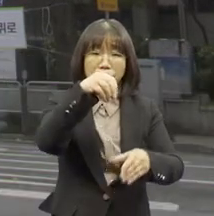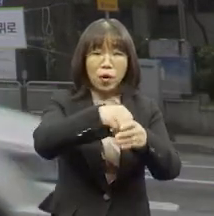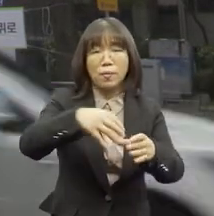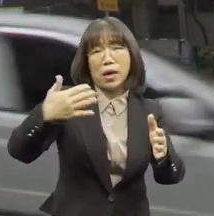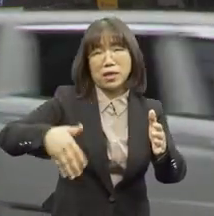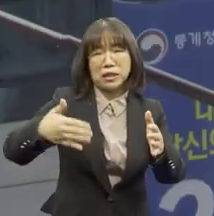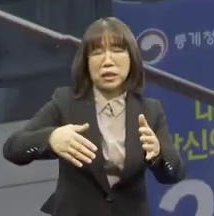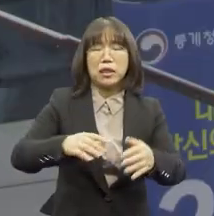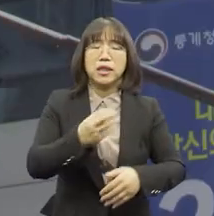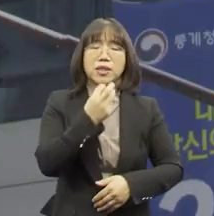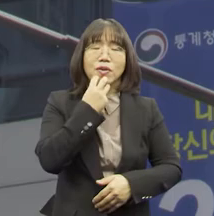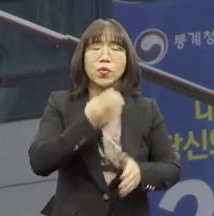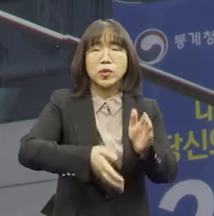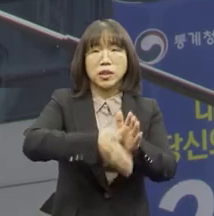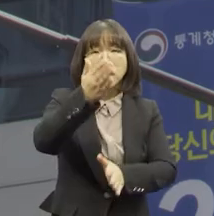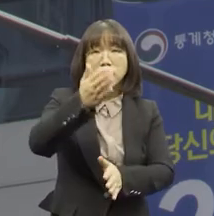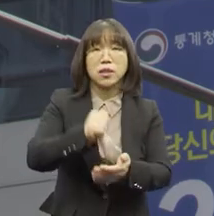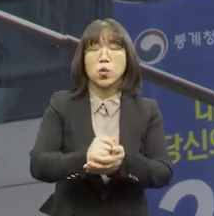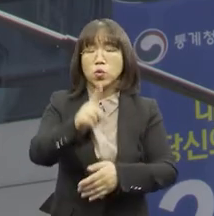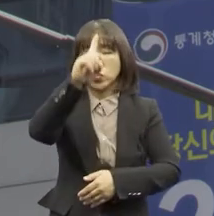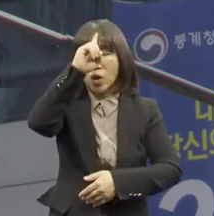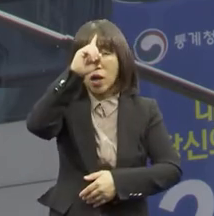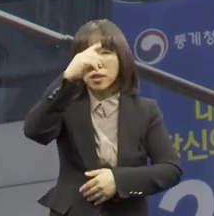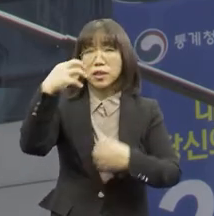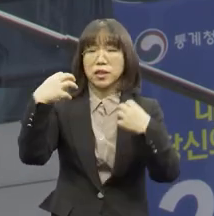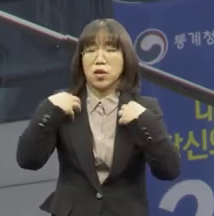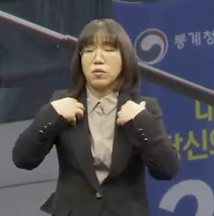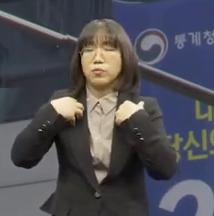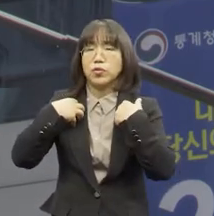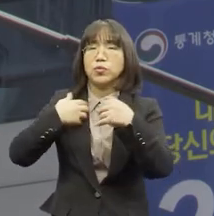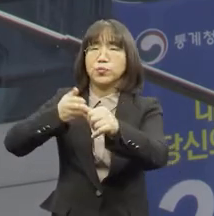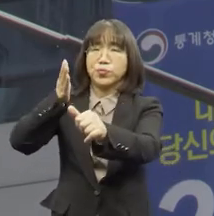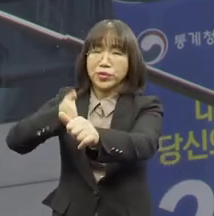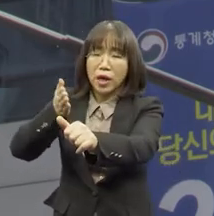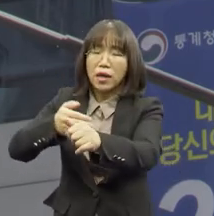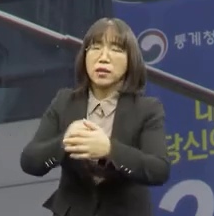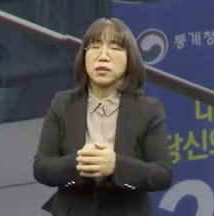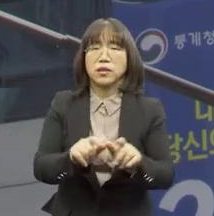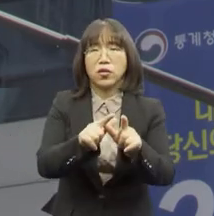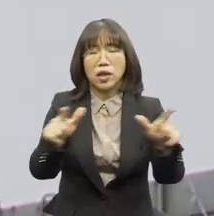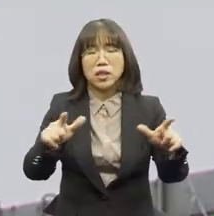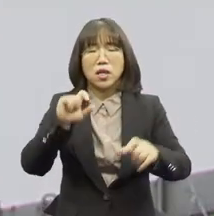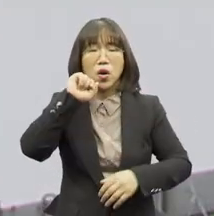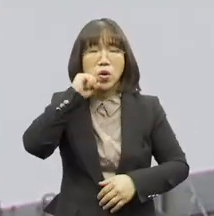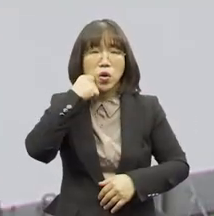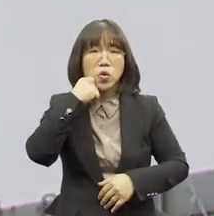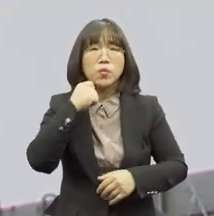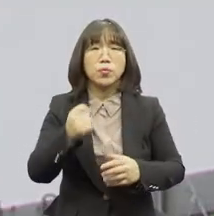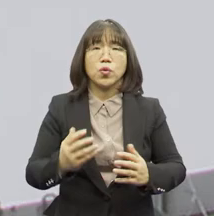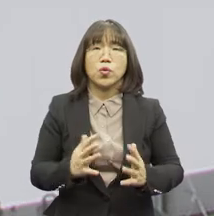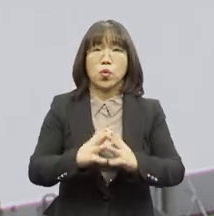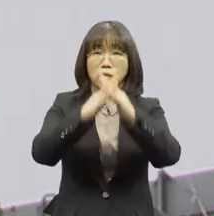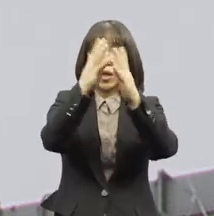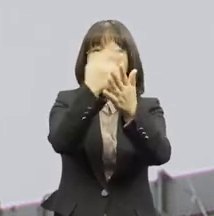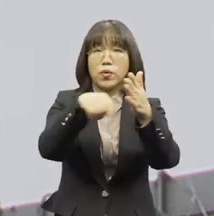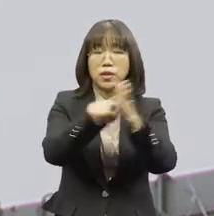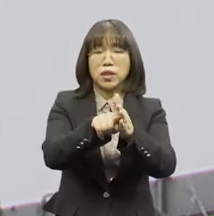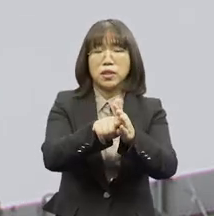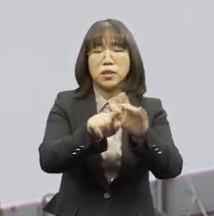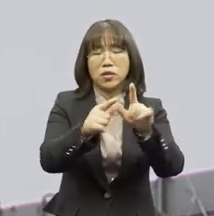대해서는 서울시와 중앙 정부의 협조를 구하고 광역 사업과 soc 확충 등 은 각종